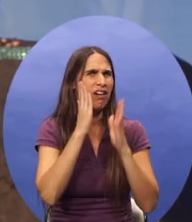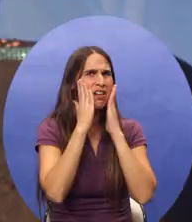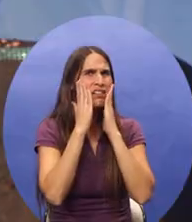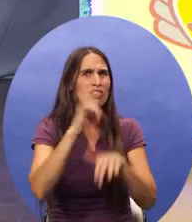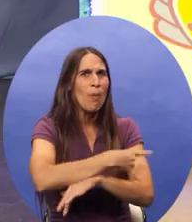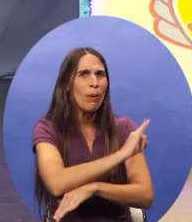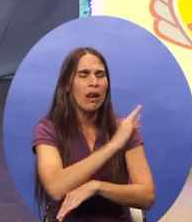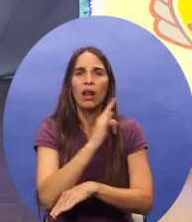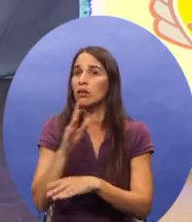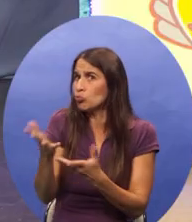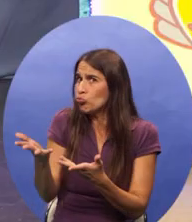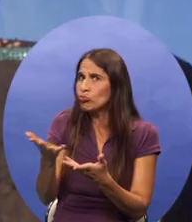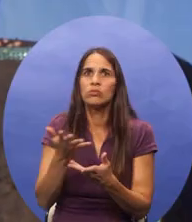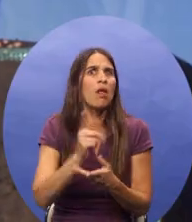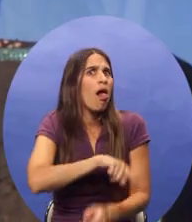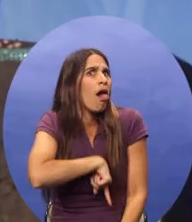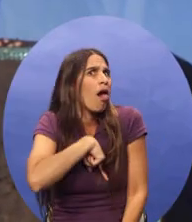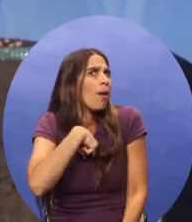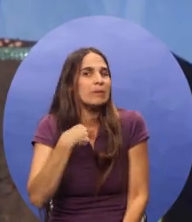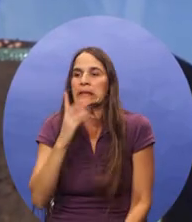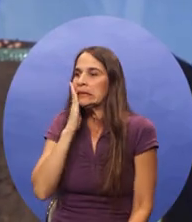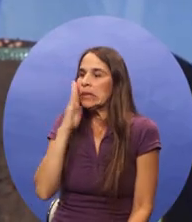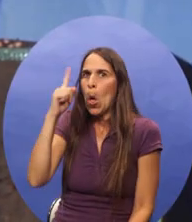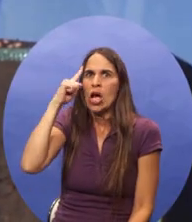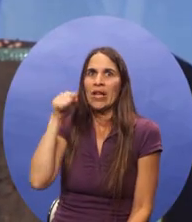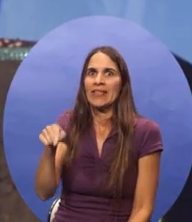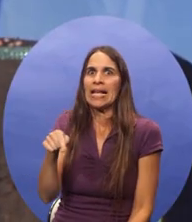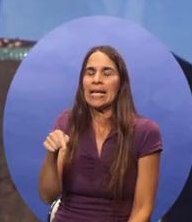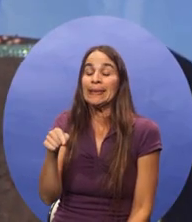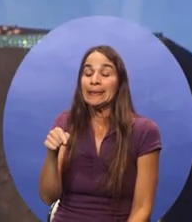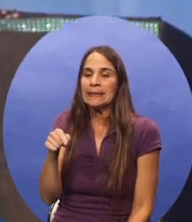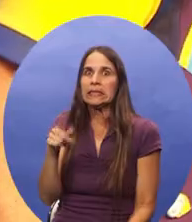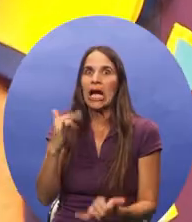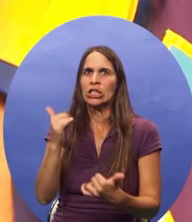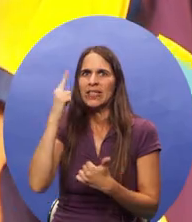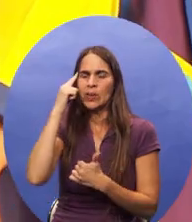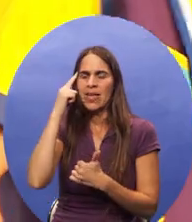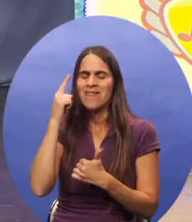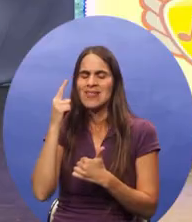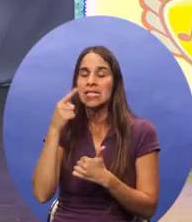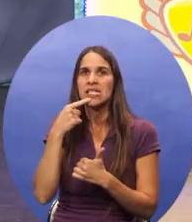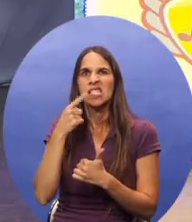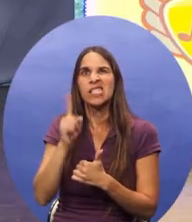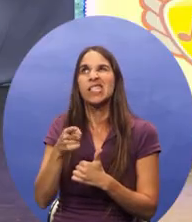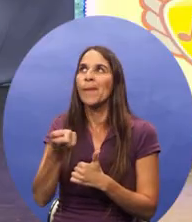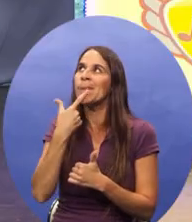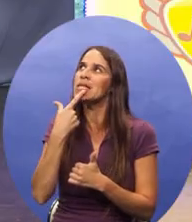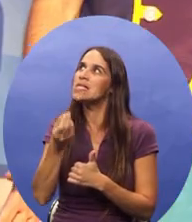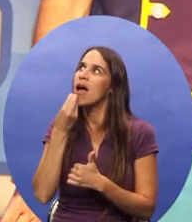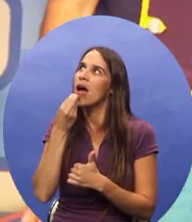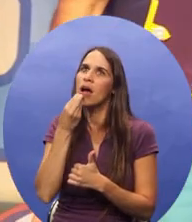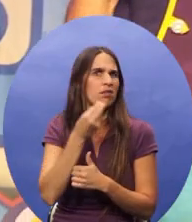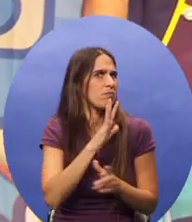אז? זה ייקח לו המון המון זמן. אוי ואבוי, לא חשבתי על זה. עכשיו שאני חושב על זה, בא לי פיצה. מה נעשה? פשוט